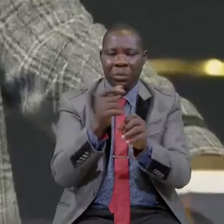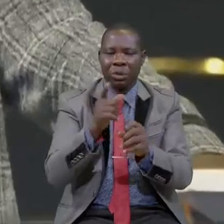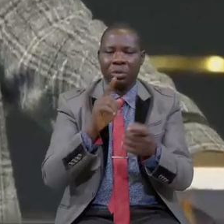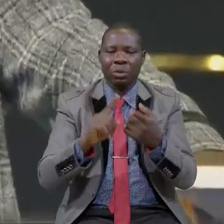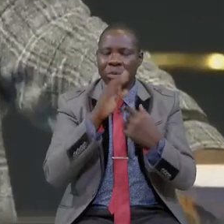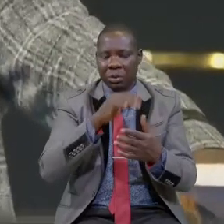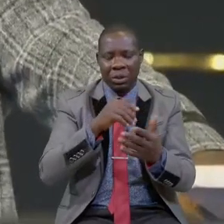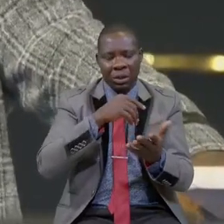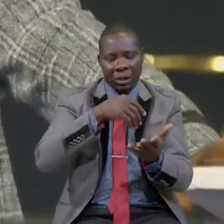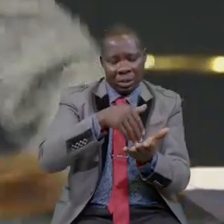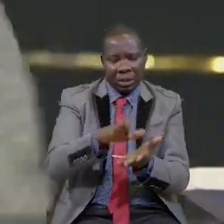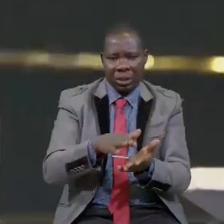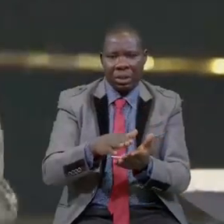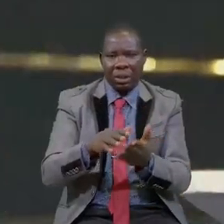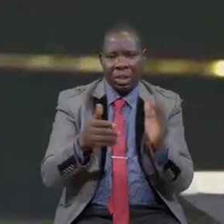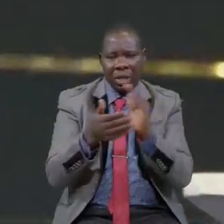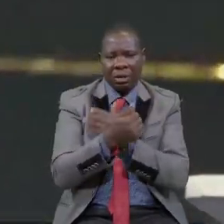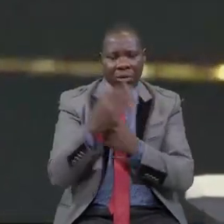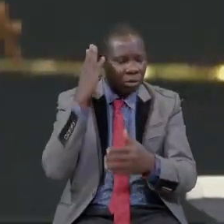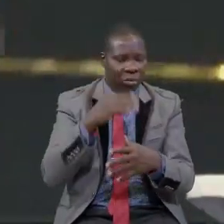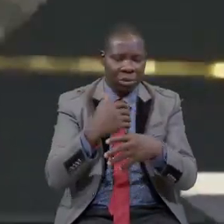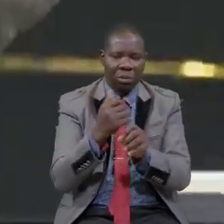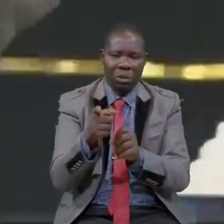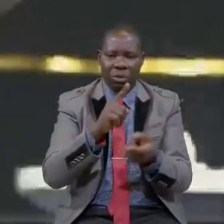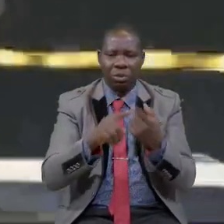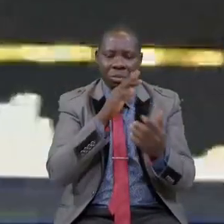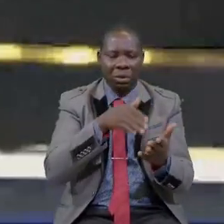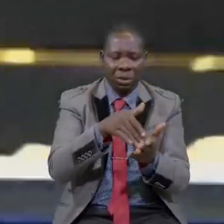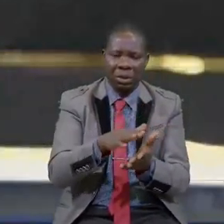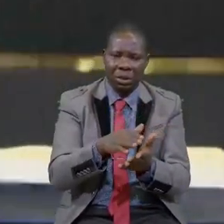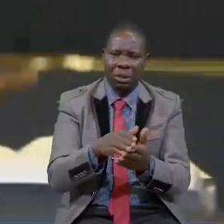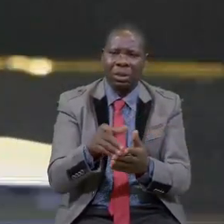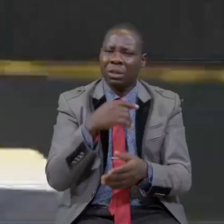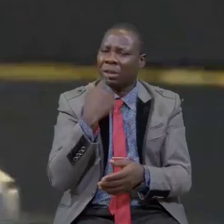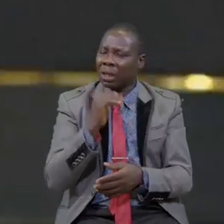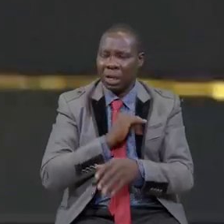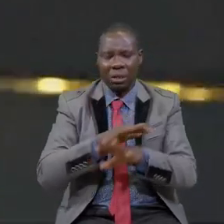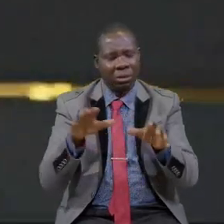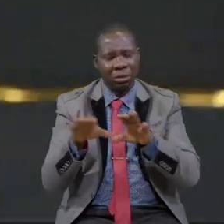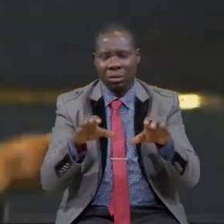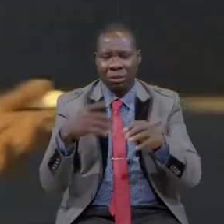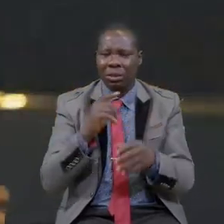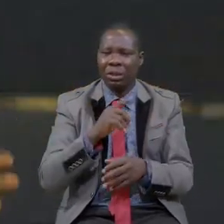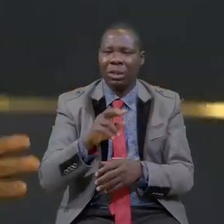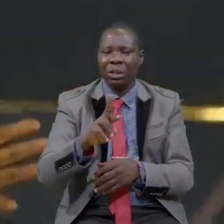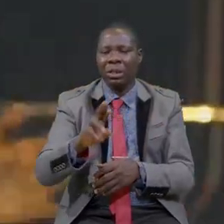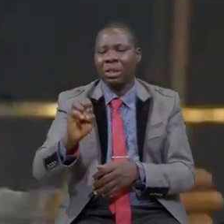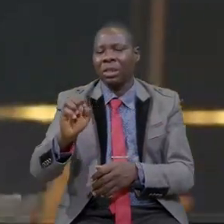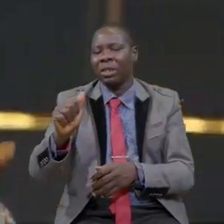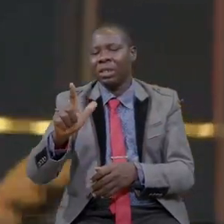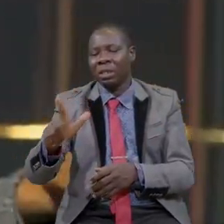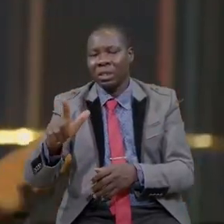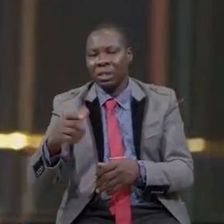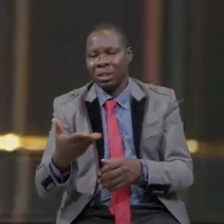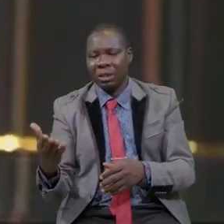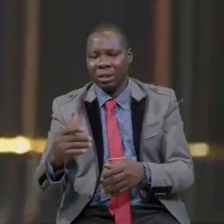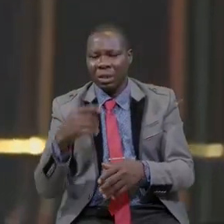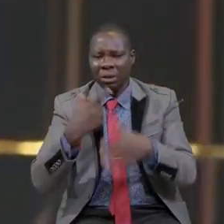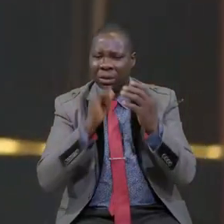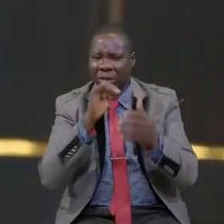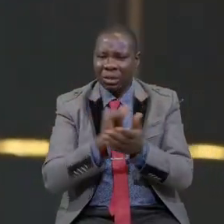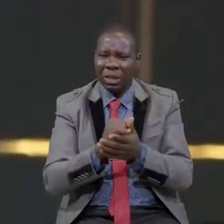va te disqualifier. Même si on dit, ah, je ne fais pas la vraie chose. Hein. Ah, c'est quoi la vraie chose? Je l'ai